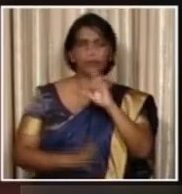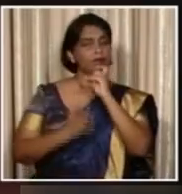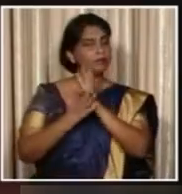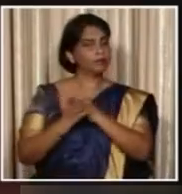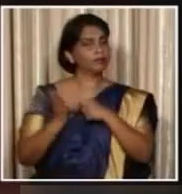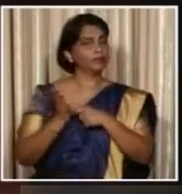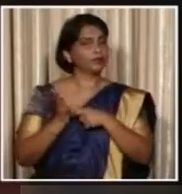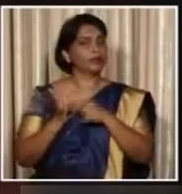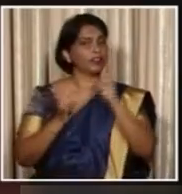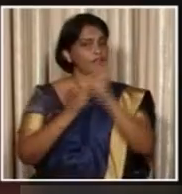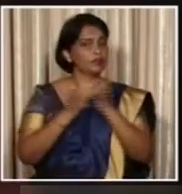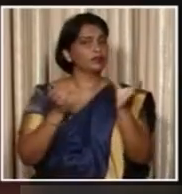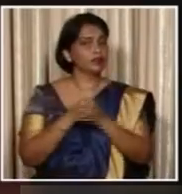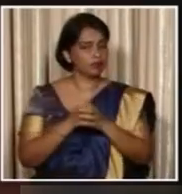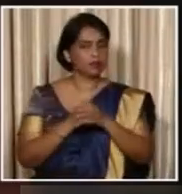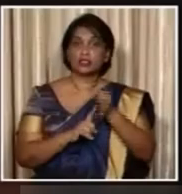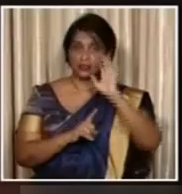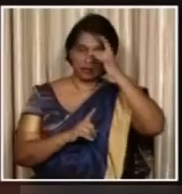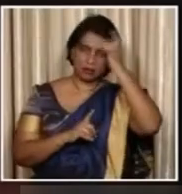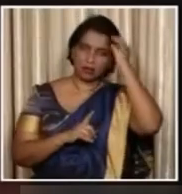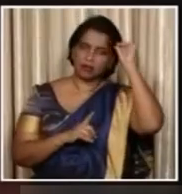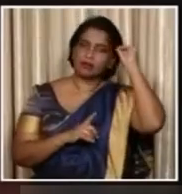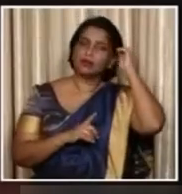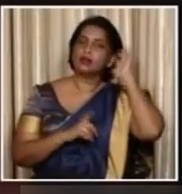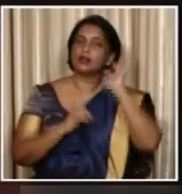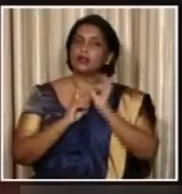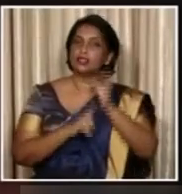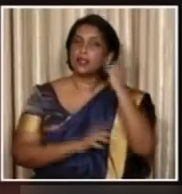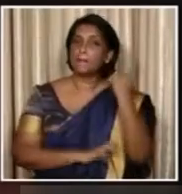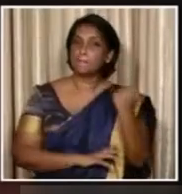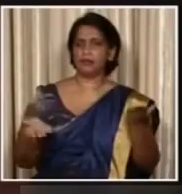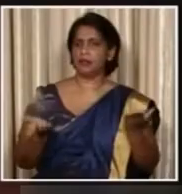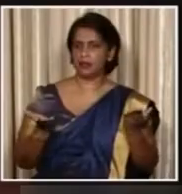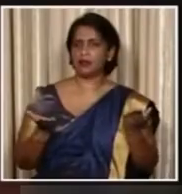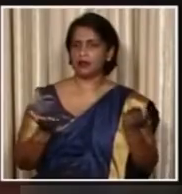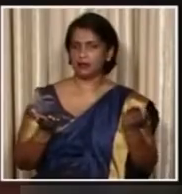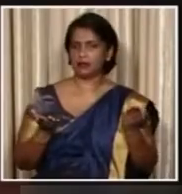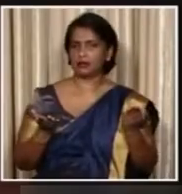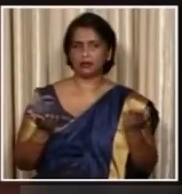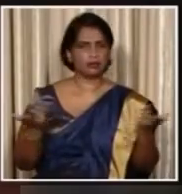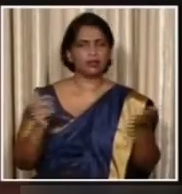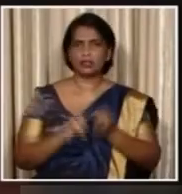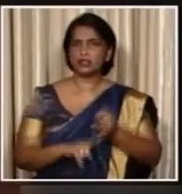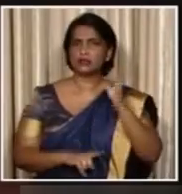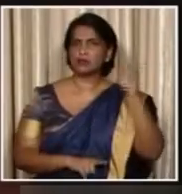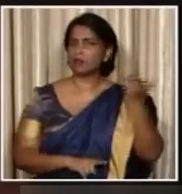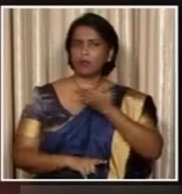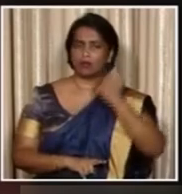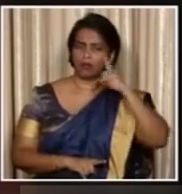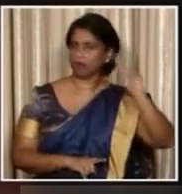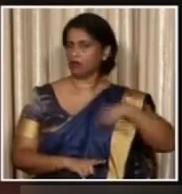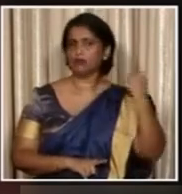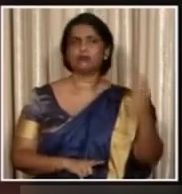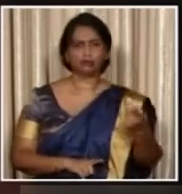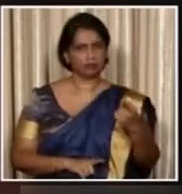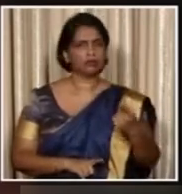දායක සභාව නිර්මාණය කරේ සභාපතිතුමා විධායකයේ බලතල සීමා කරන්න. එහෙම නැත්නම් ජනාධිපතිවරයාට පුළුවන් එකපාරටම